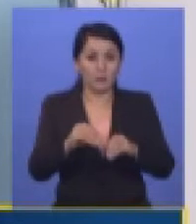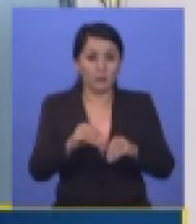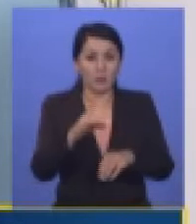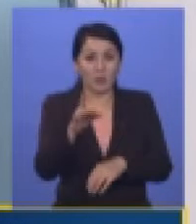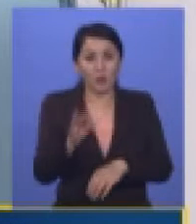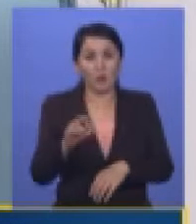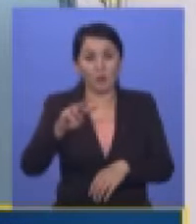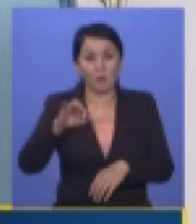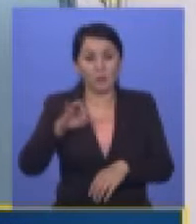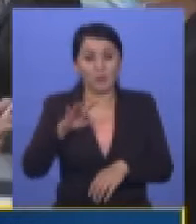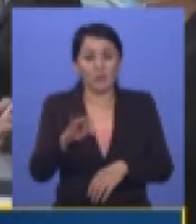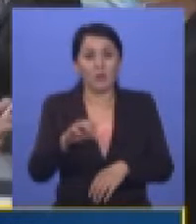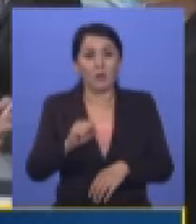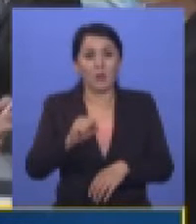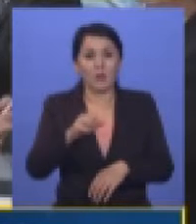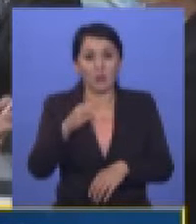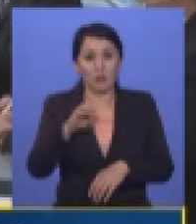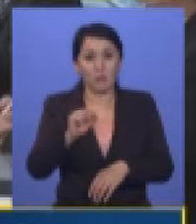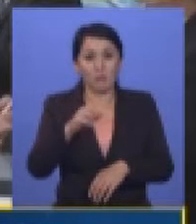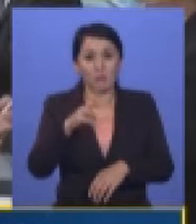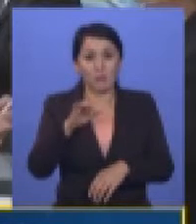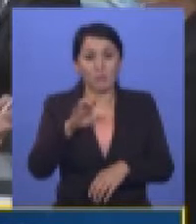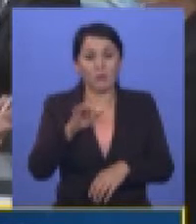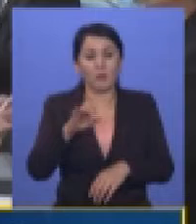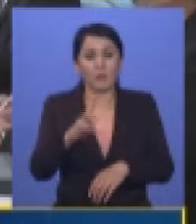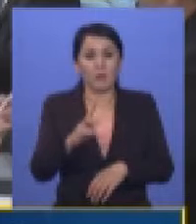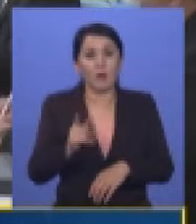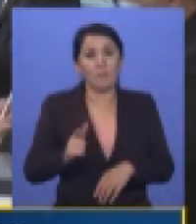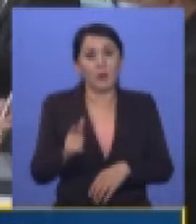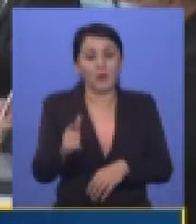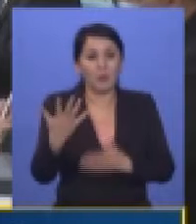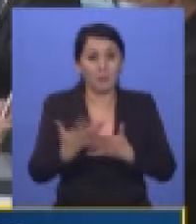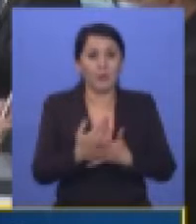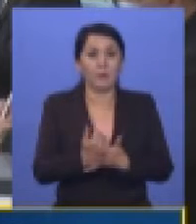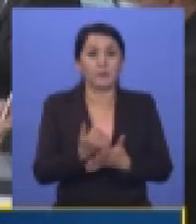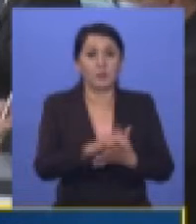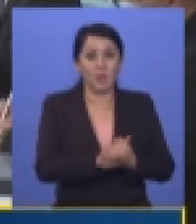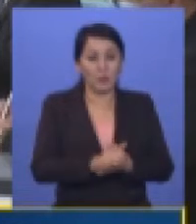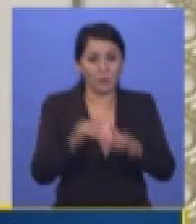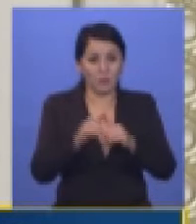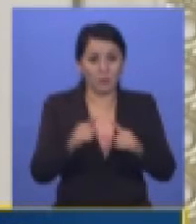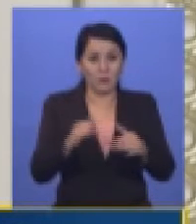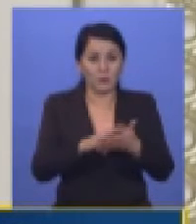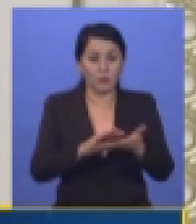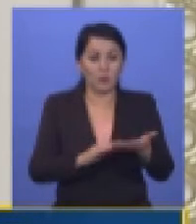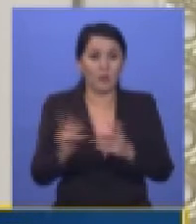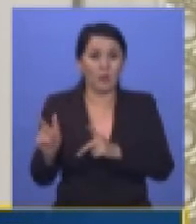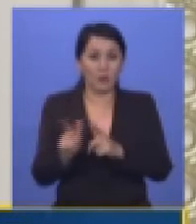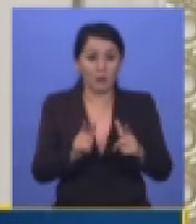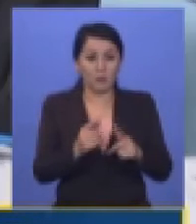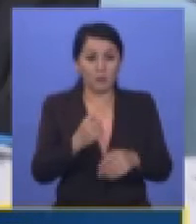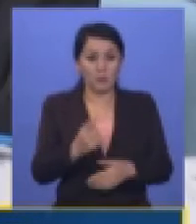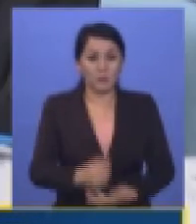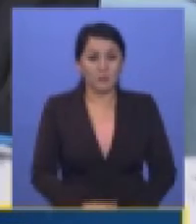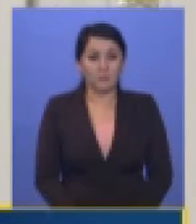Салман бен Абдель Азизбен және тақ мұрагері Мұхаммед бен Салманмен арадағы табысты ынтымақтастықты одан әрі жалғастыруға дайын екенімізді